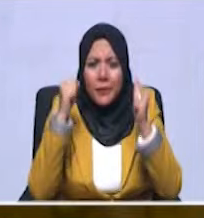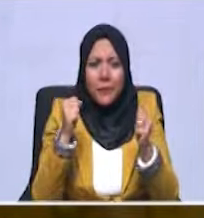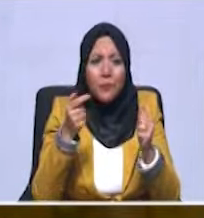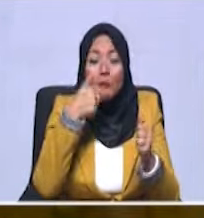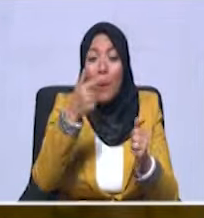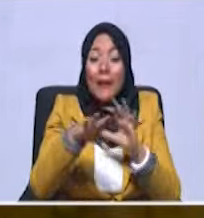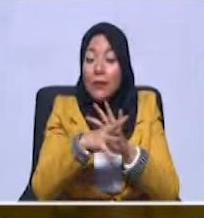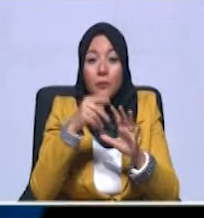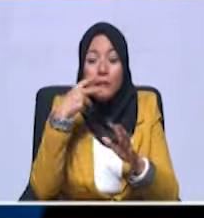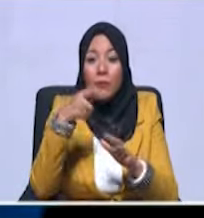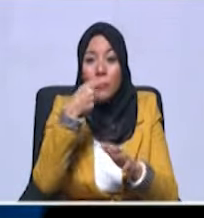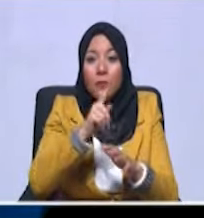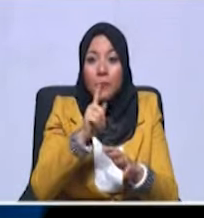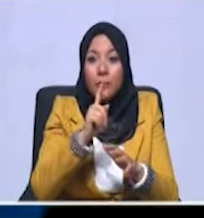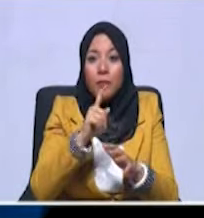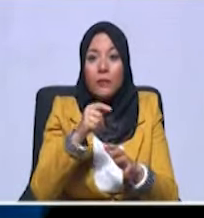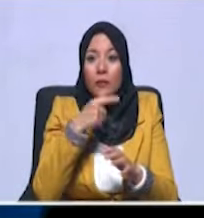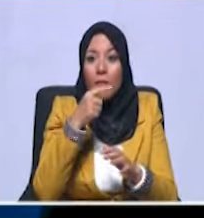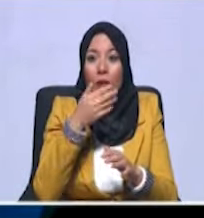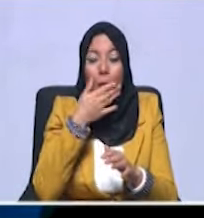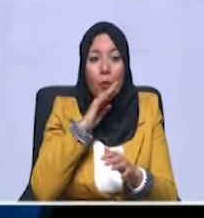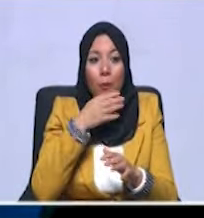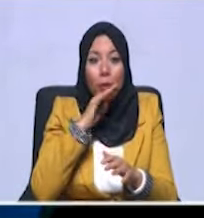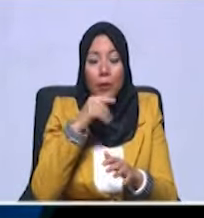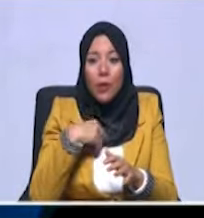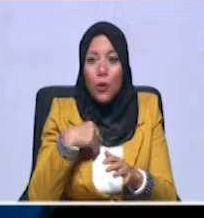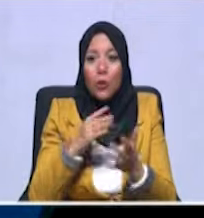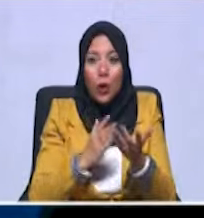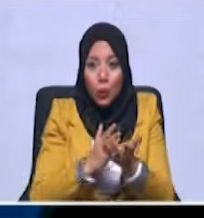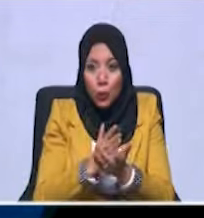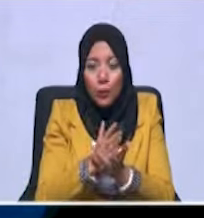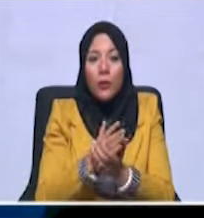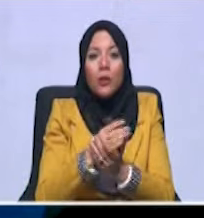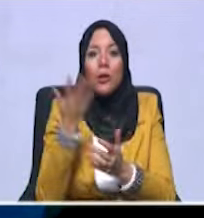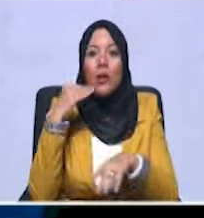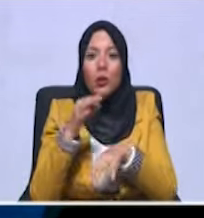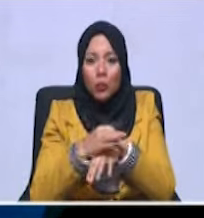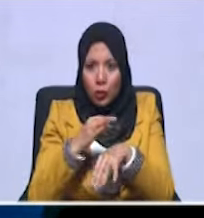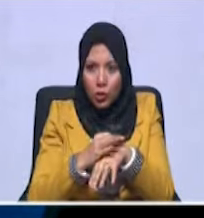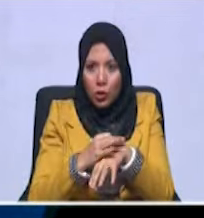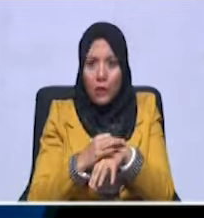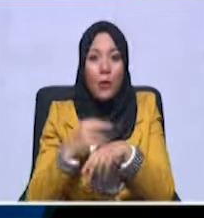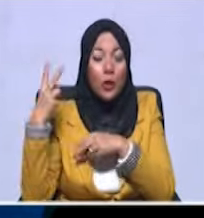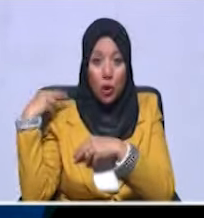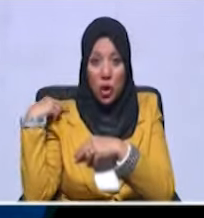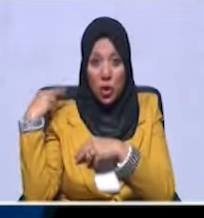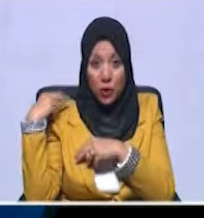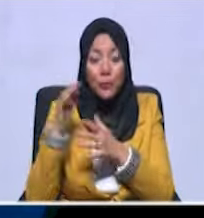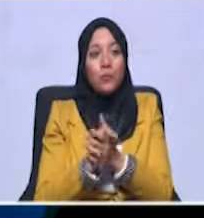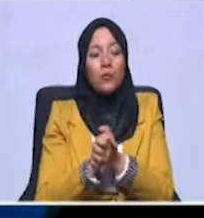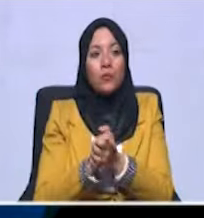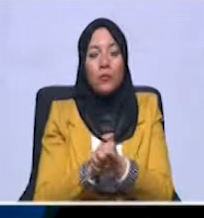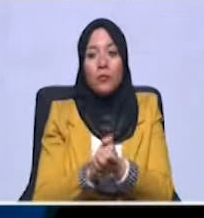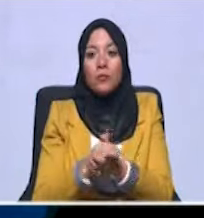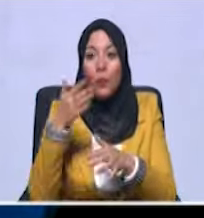عشان ما تقوليلوش؟ هو يعني الحمد لله ان احنا كنا دخلنا مستشفى قوات مسلحة، فطبعا ممنوع